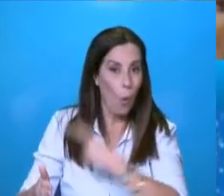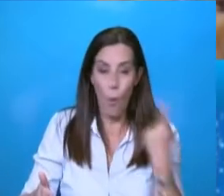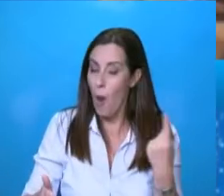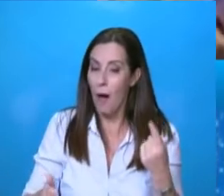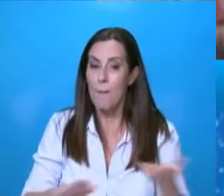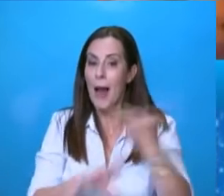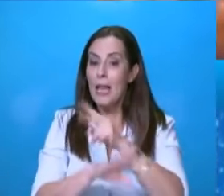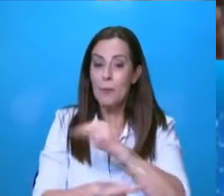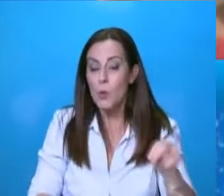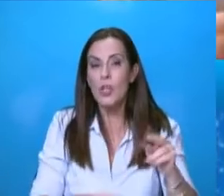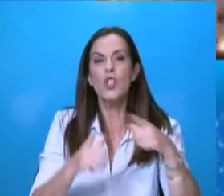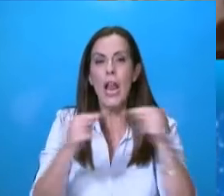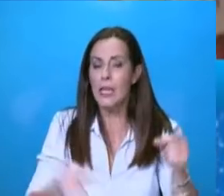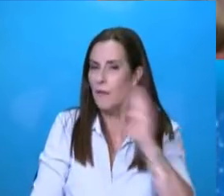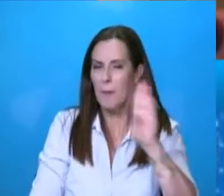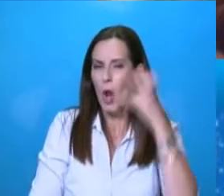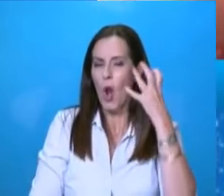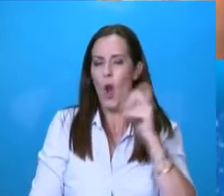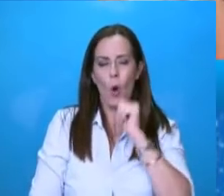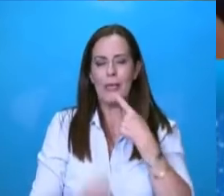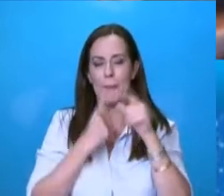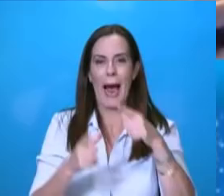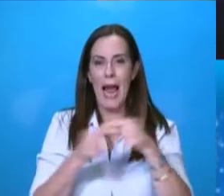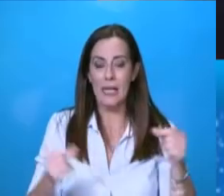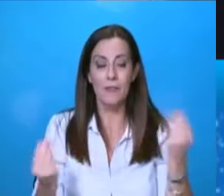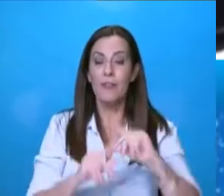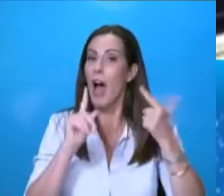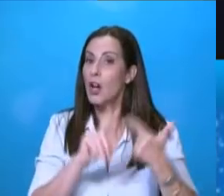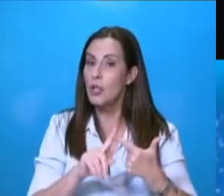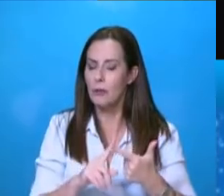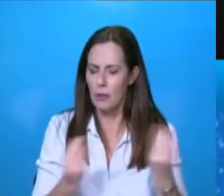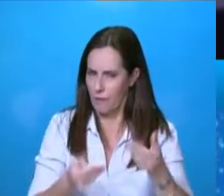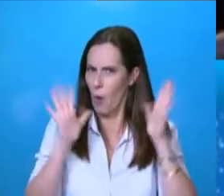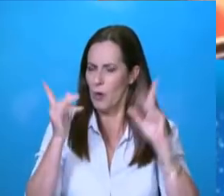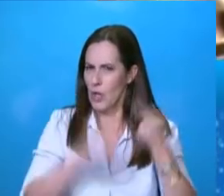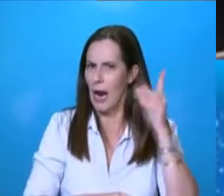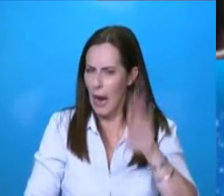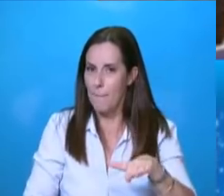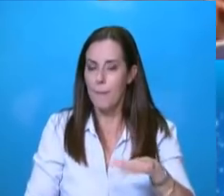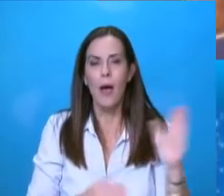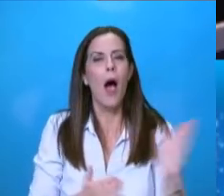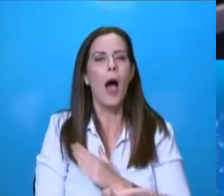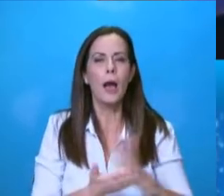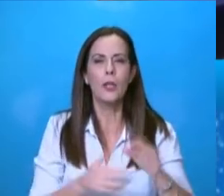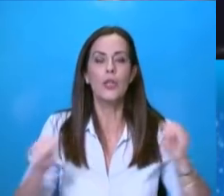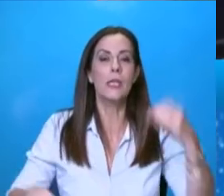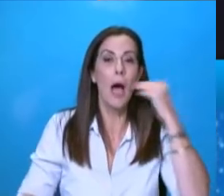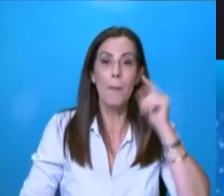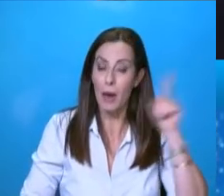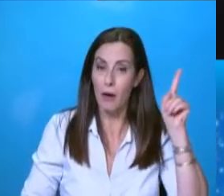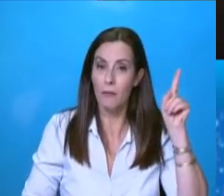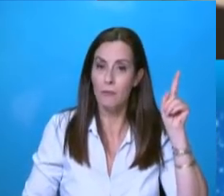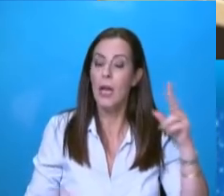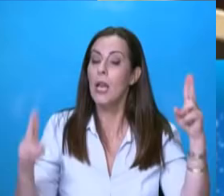לנתניהו, סוגיית עזה ששוב נמצאת על סדר היום. והתקלה השנייה היא חמורה לא פחות, ההחלטה של נשיא ארצות הברית כנראה